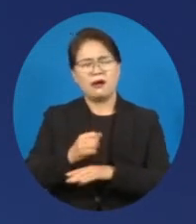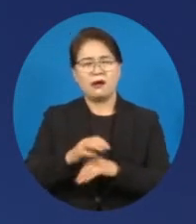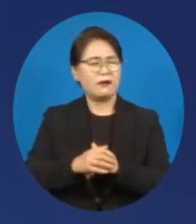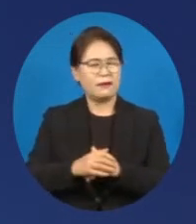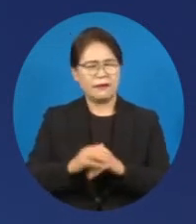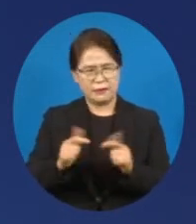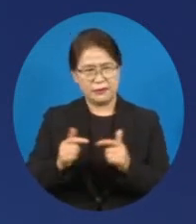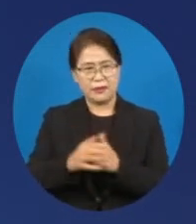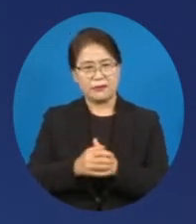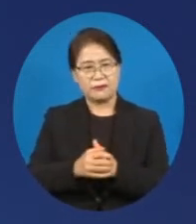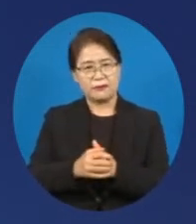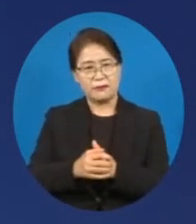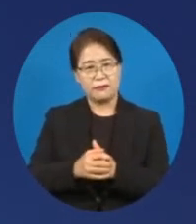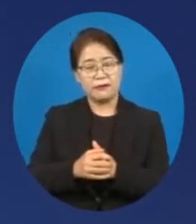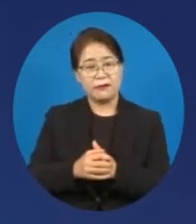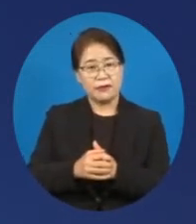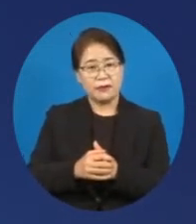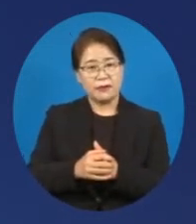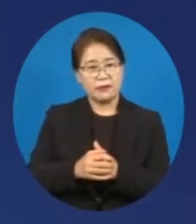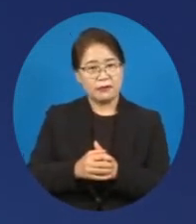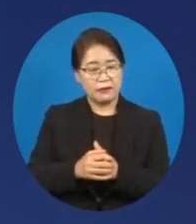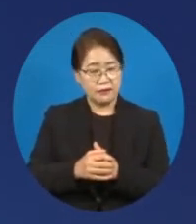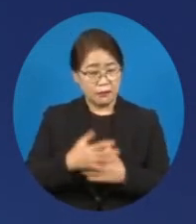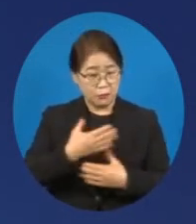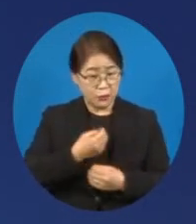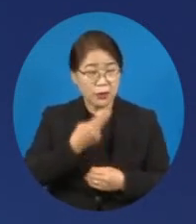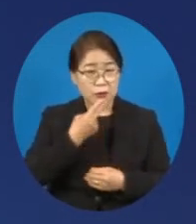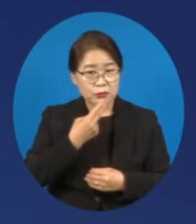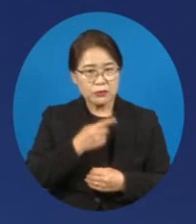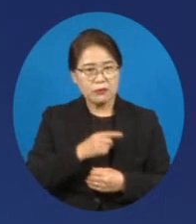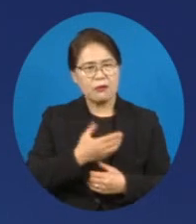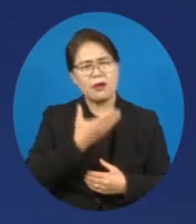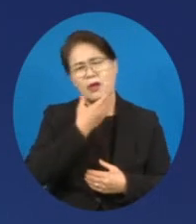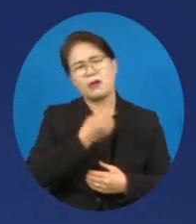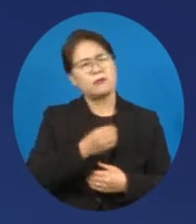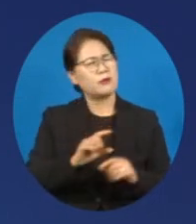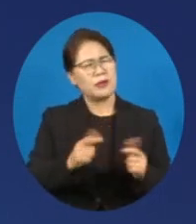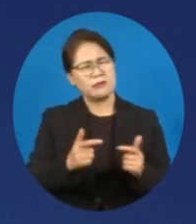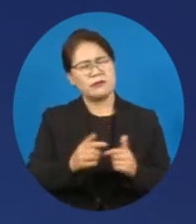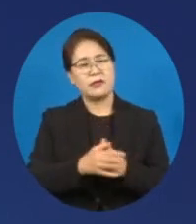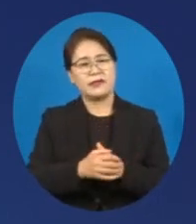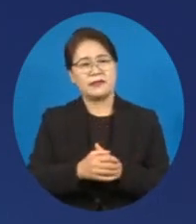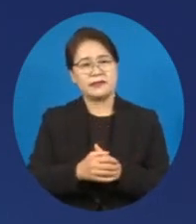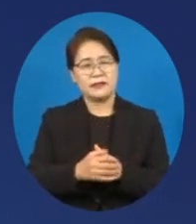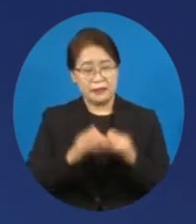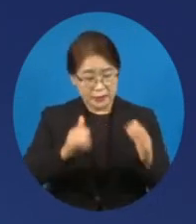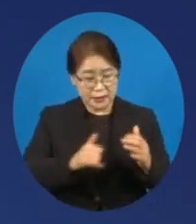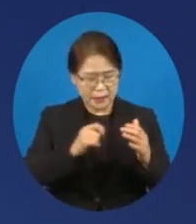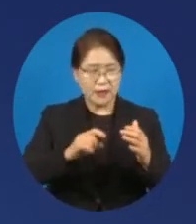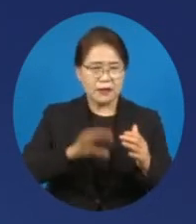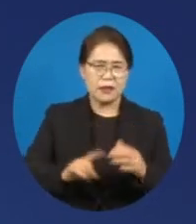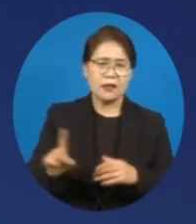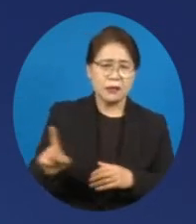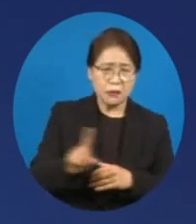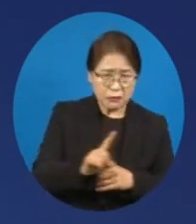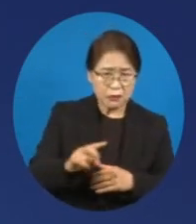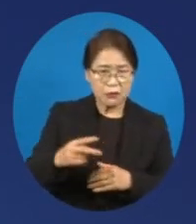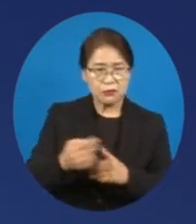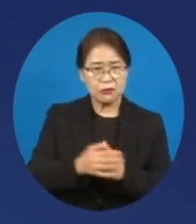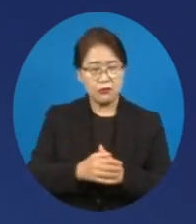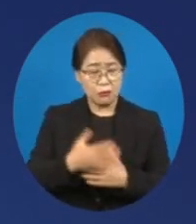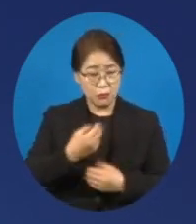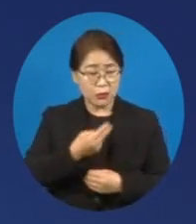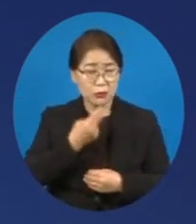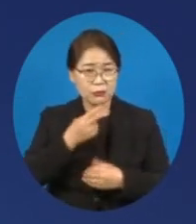이 세상에 그 어떤 것도 평안이 없다면 행복이 아닙니다 이 세상에 그 어떤 것도